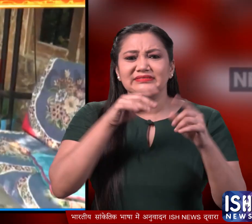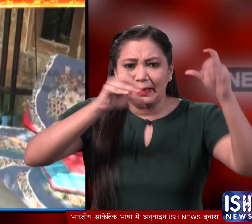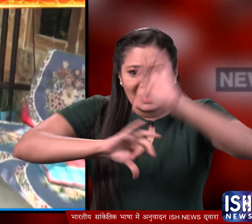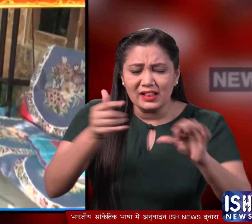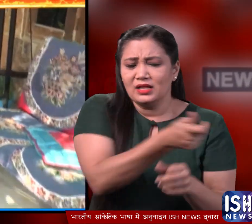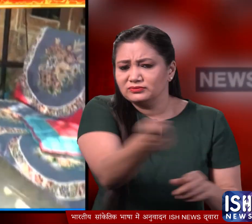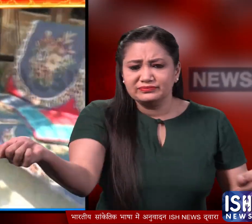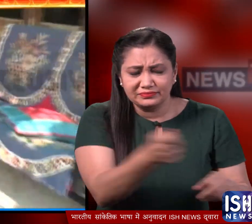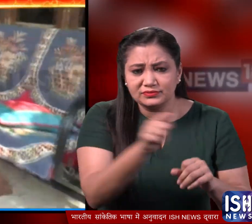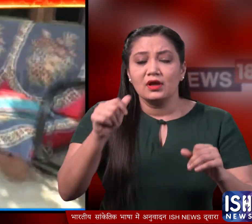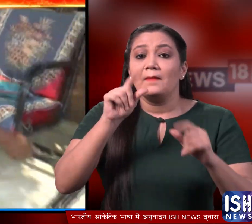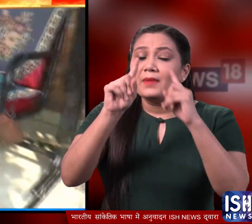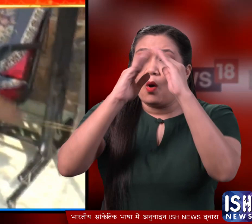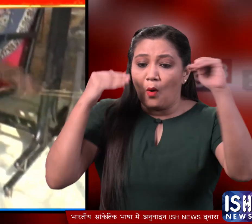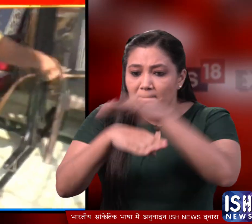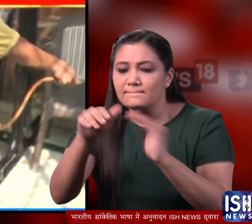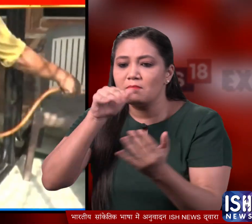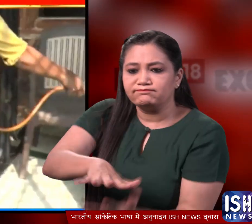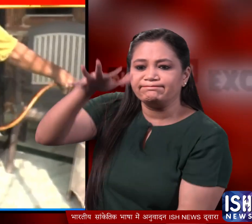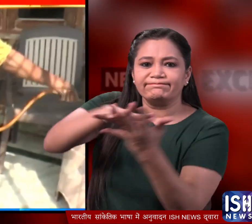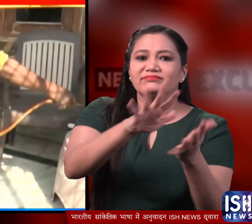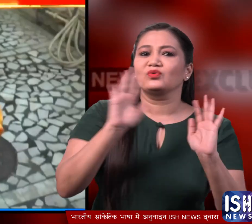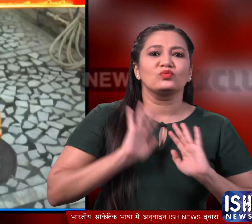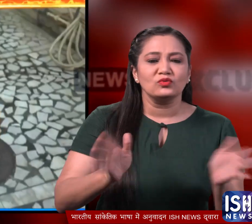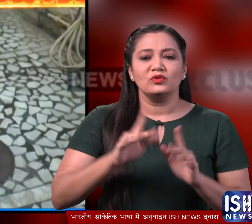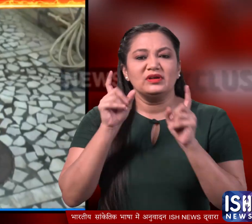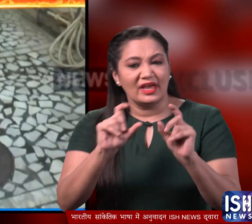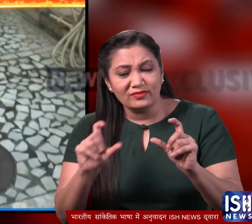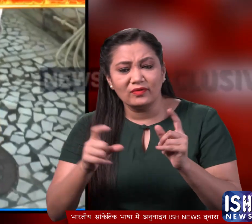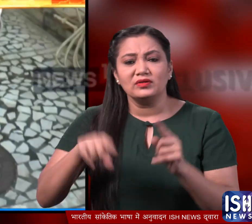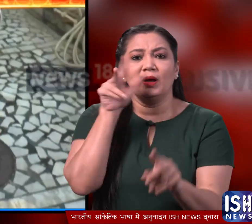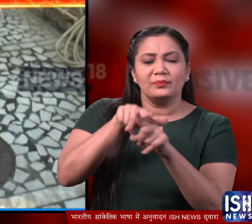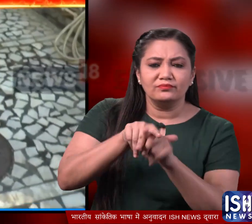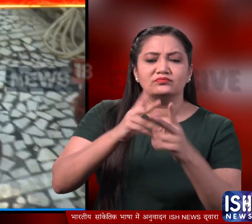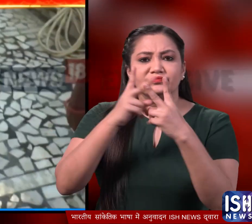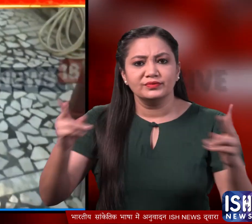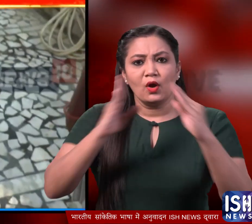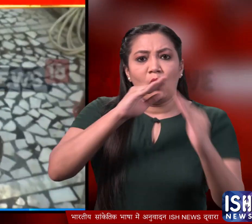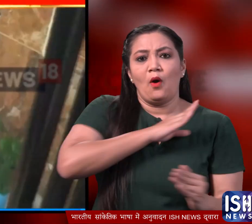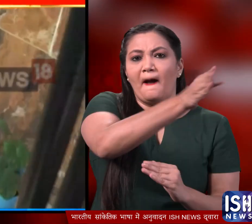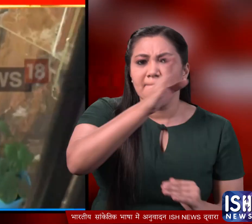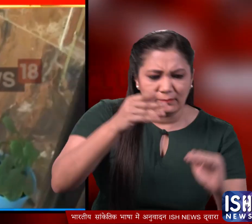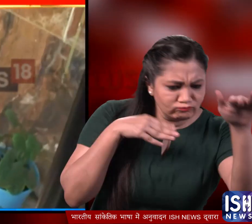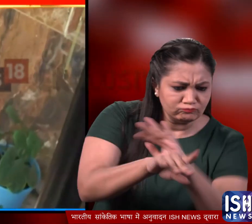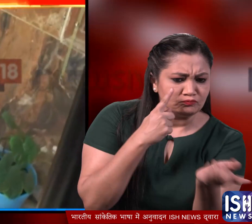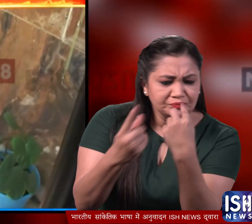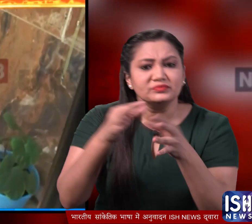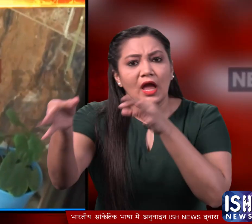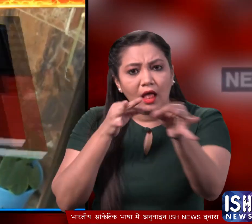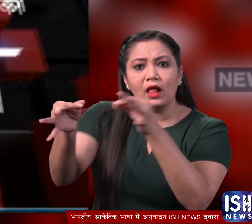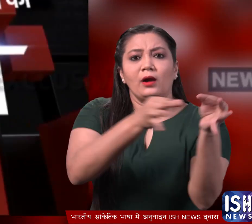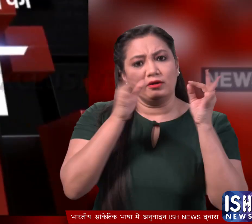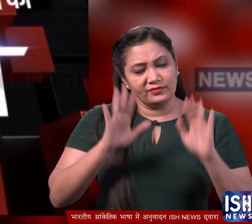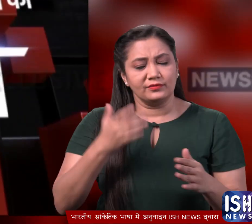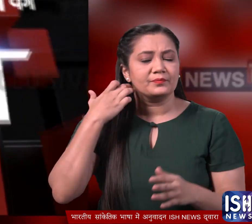دبا کے ساتھ ہی لوگوں کو گھروں میں پانی جمع نہ ہونے دینے کی نصیحت دی گئی اس کے لیے باقاعدہ نگر نگم کے کرمچاری لوگوں کے گھروں تک جا کر انہیں